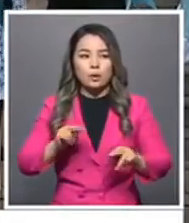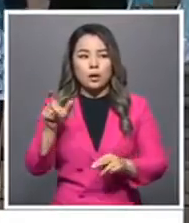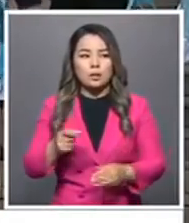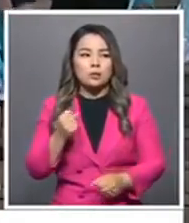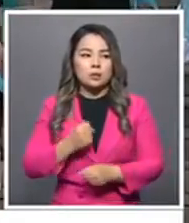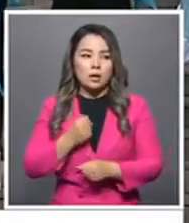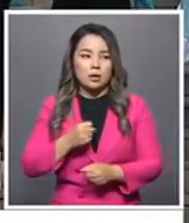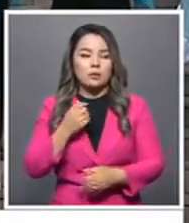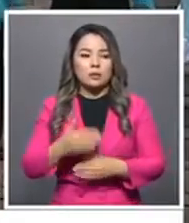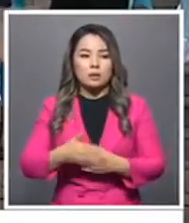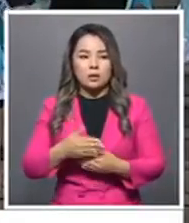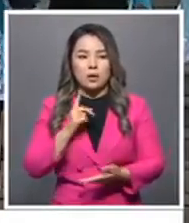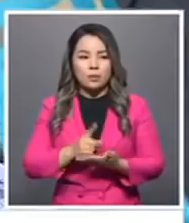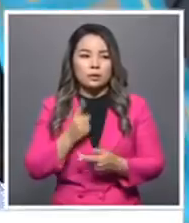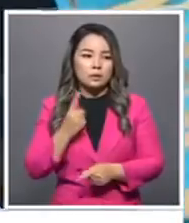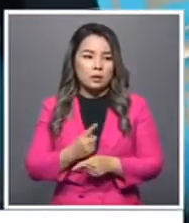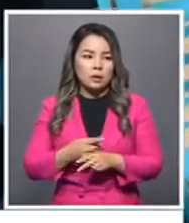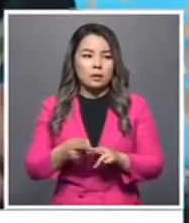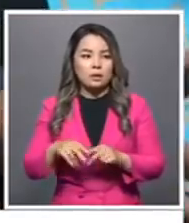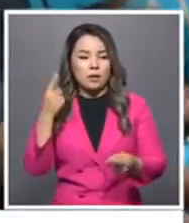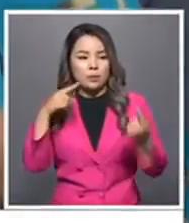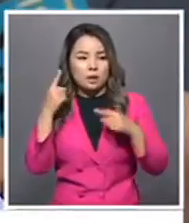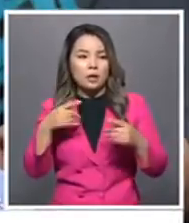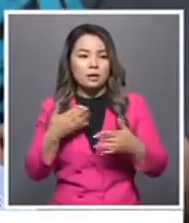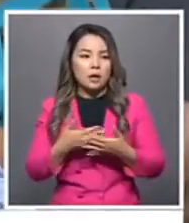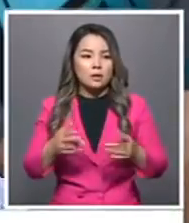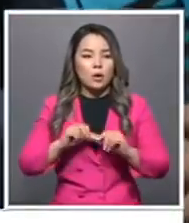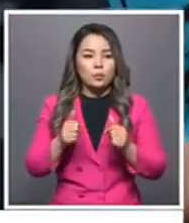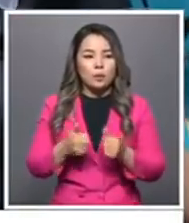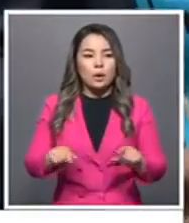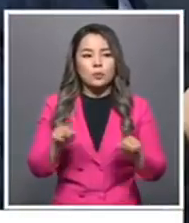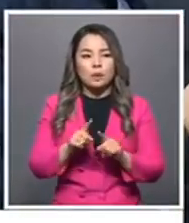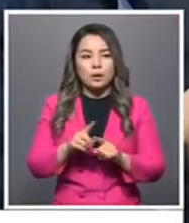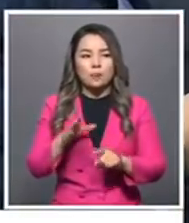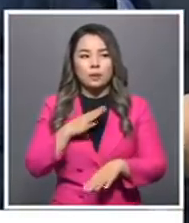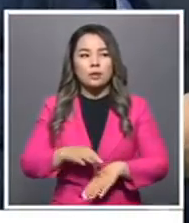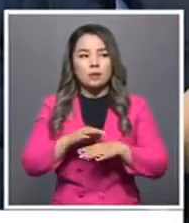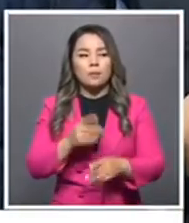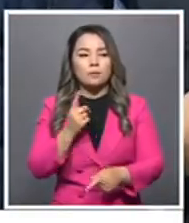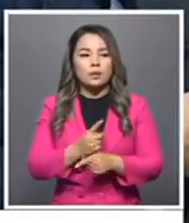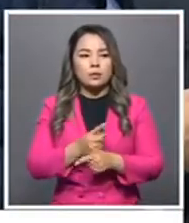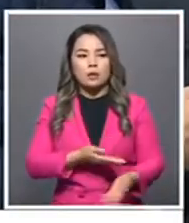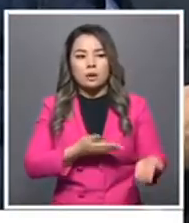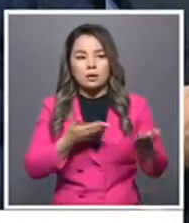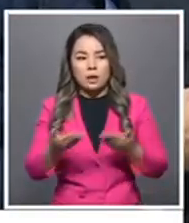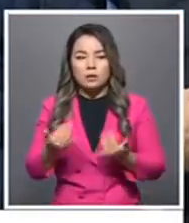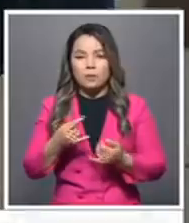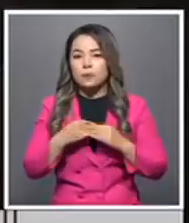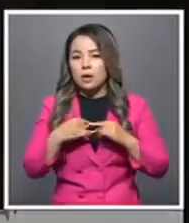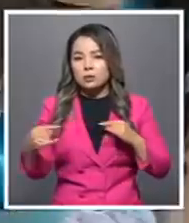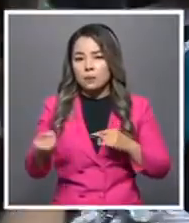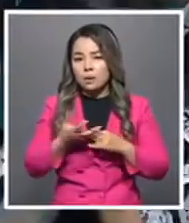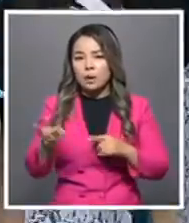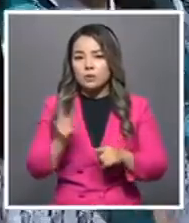тыйым салына. Сондай-ақ шараға аниматорлар, түрлі мерекеге ұйымдастырушылар ұйымдарды шақыруға болмайды. Дастархан жасауға